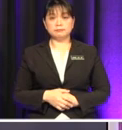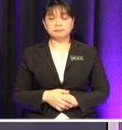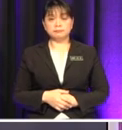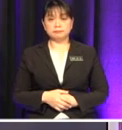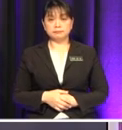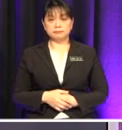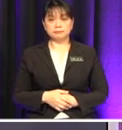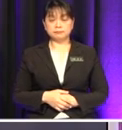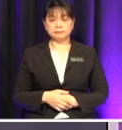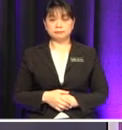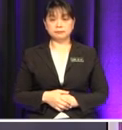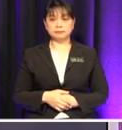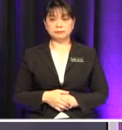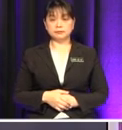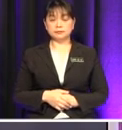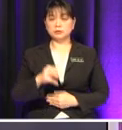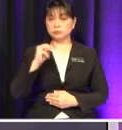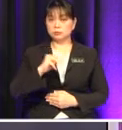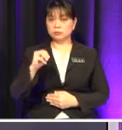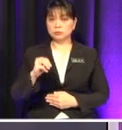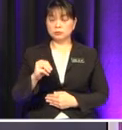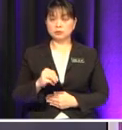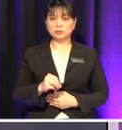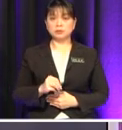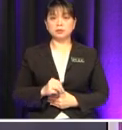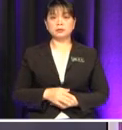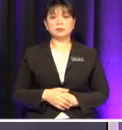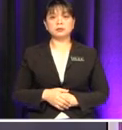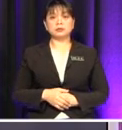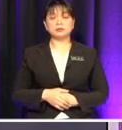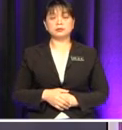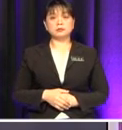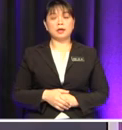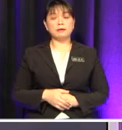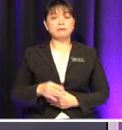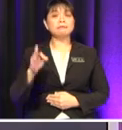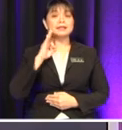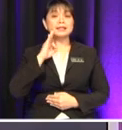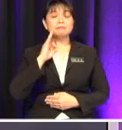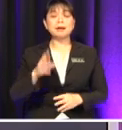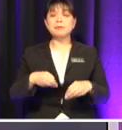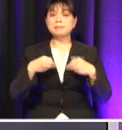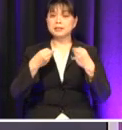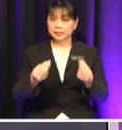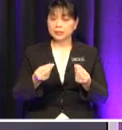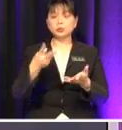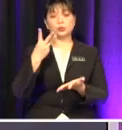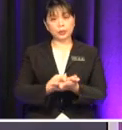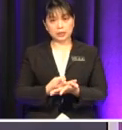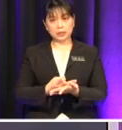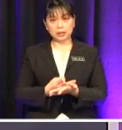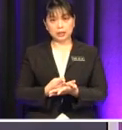saya beritahu Ingatkan Fatimah beri duit Fatimah beri duit oke yang lain boleh juga tapi